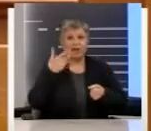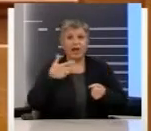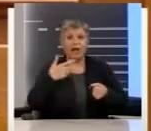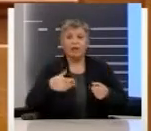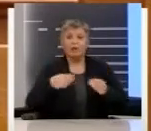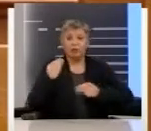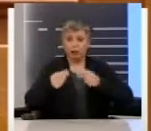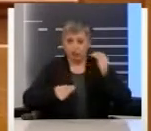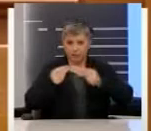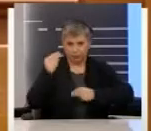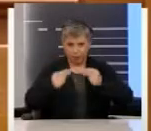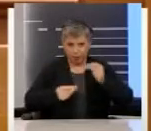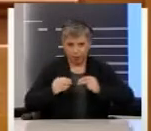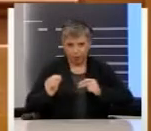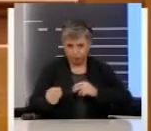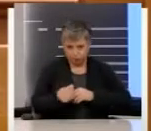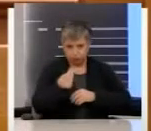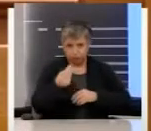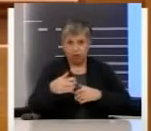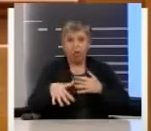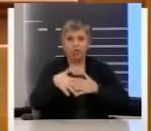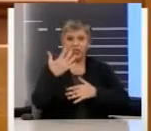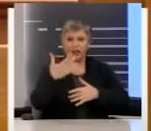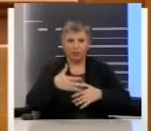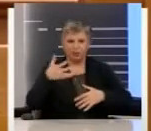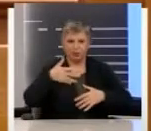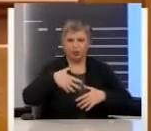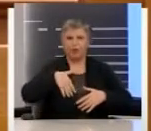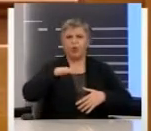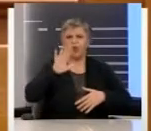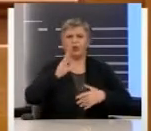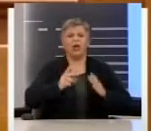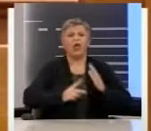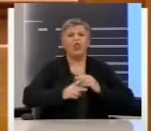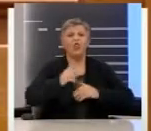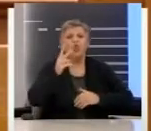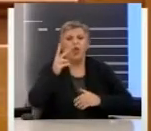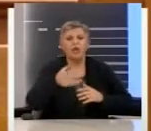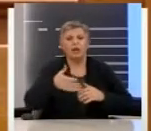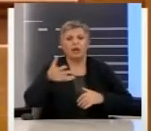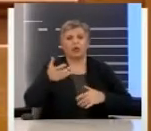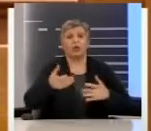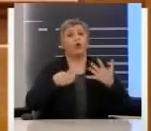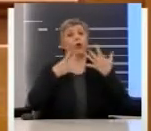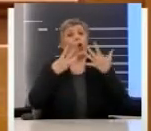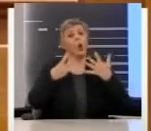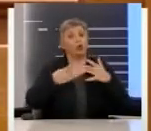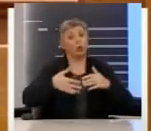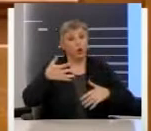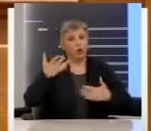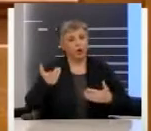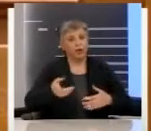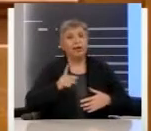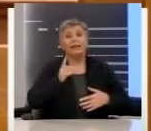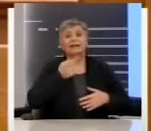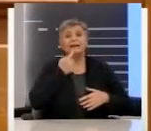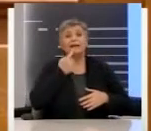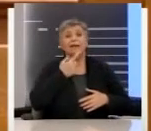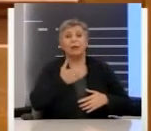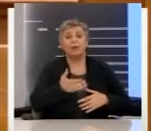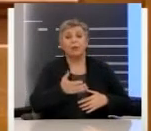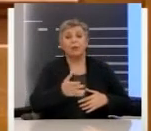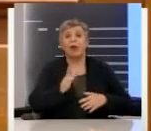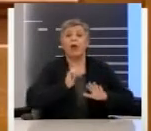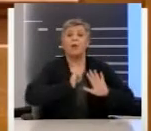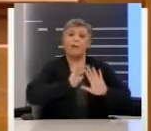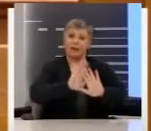προκύπτει, και από τα 12 προκύπτει, και από τα 8 προκύπτει. Τι θα πούμε σε αυτό το παιδί? Περίμενε να γίνεις 18